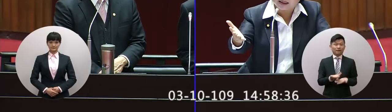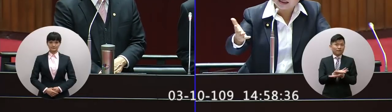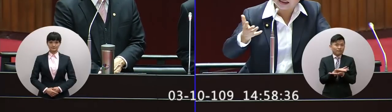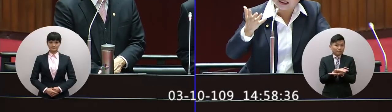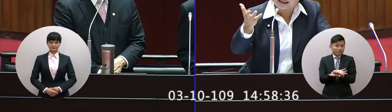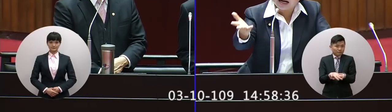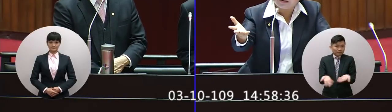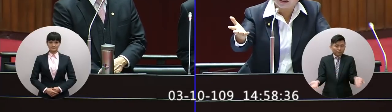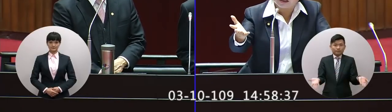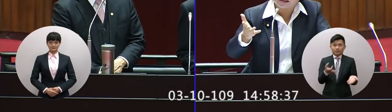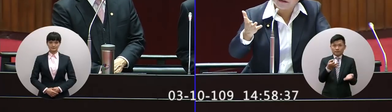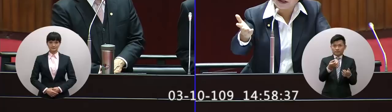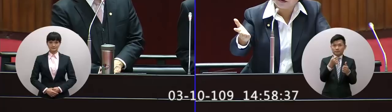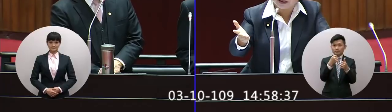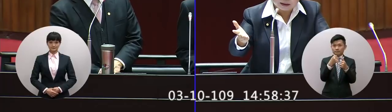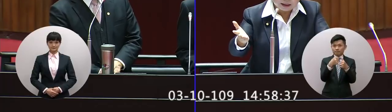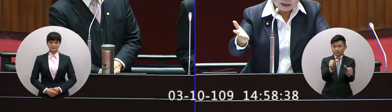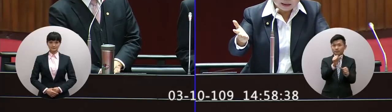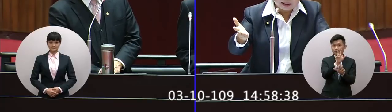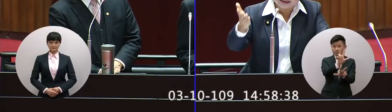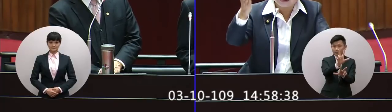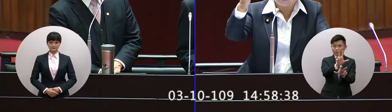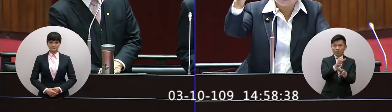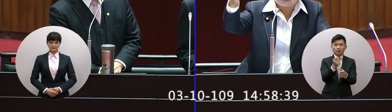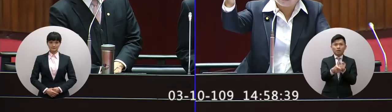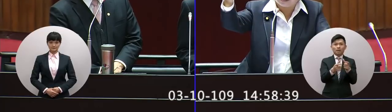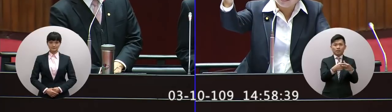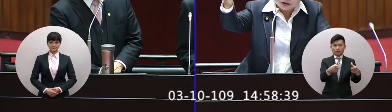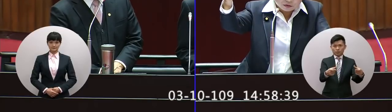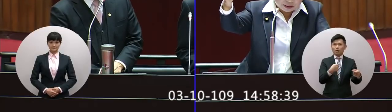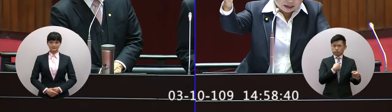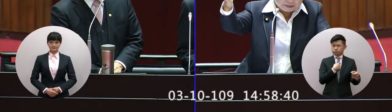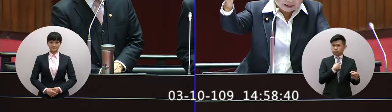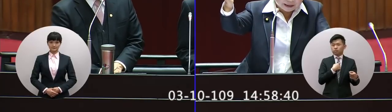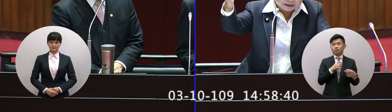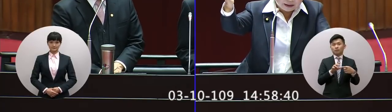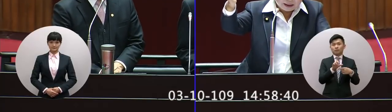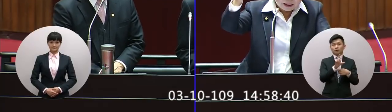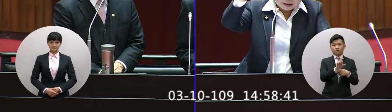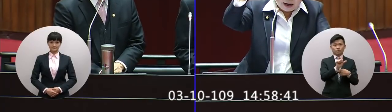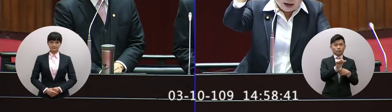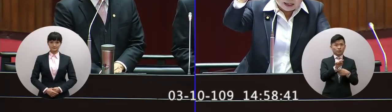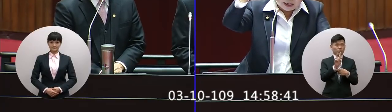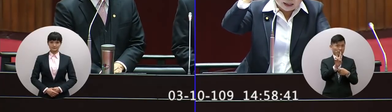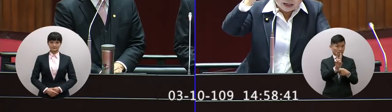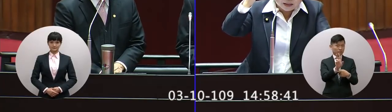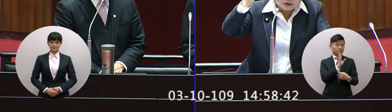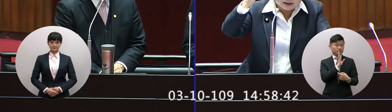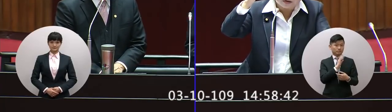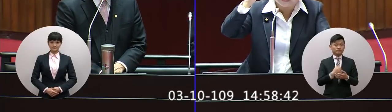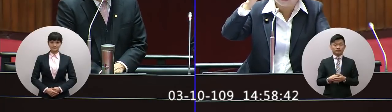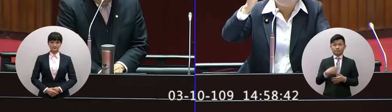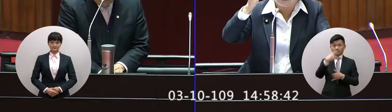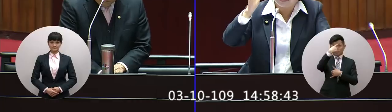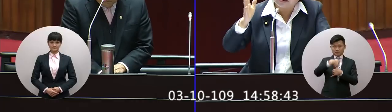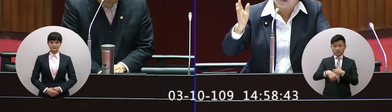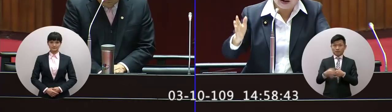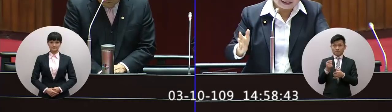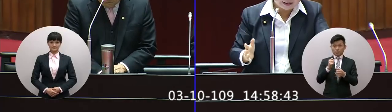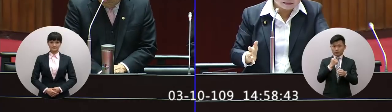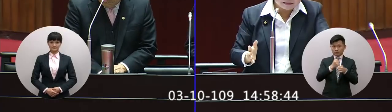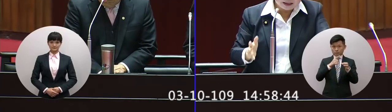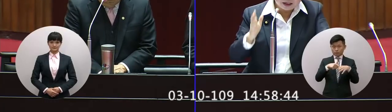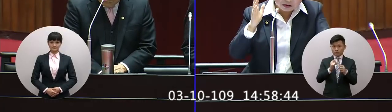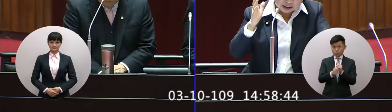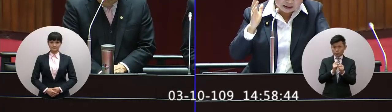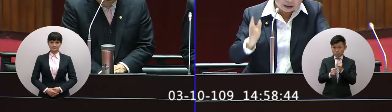额抵消的消费券，这个其中达到了65.2%。第二个，个人所得税减免或者是